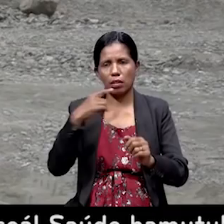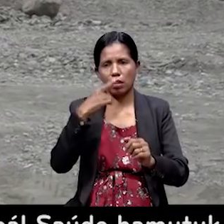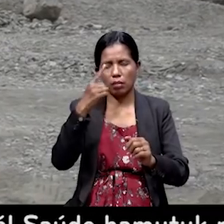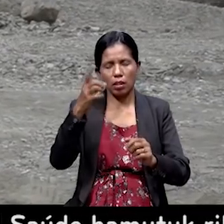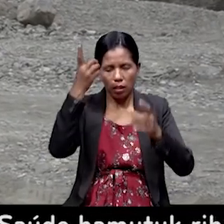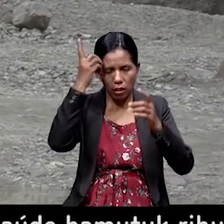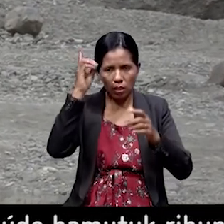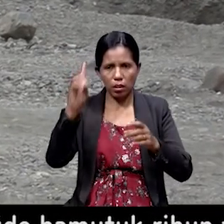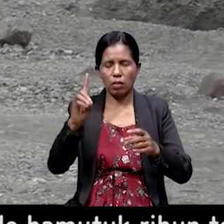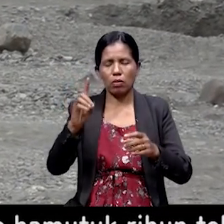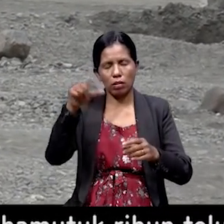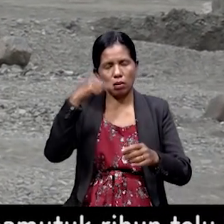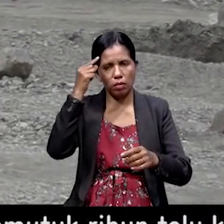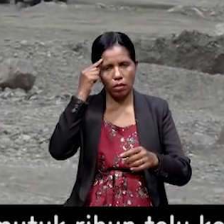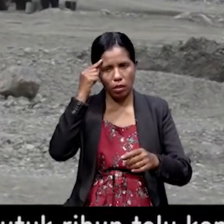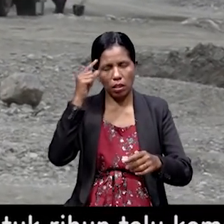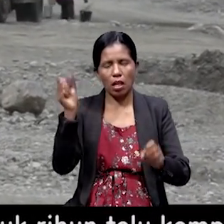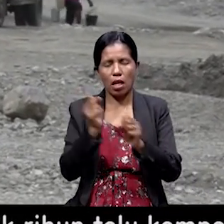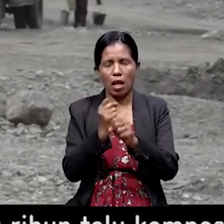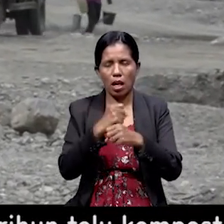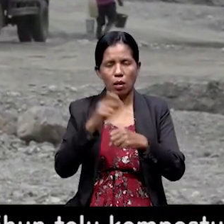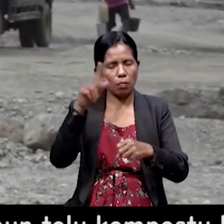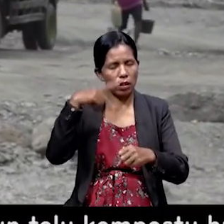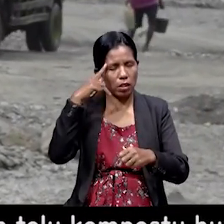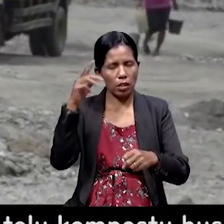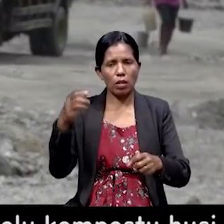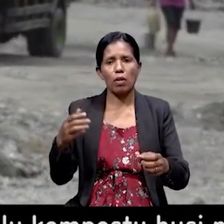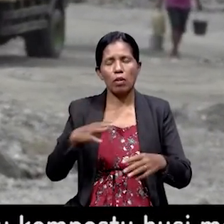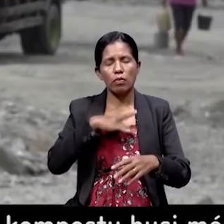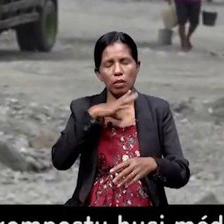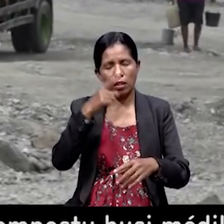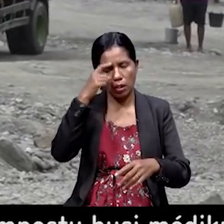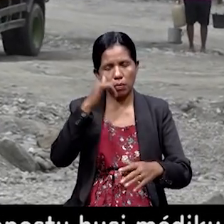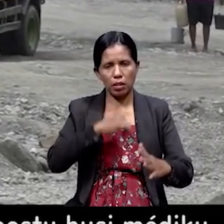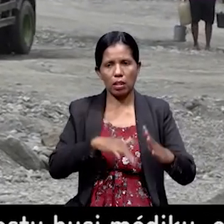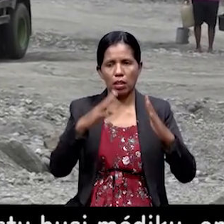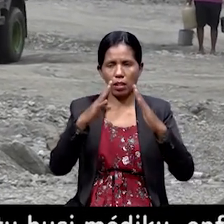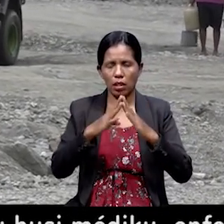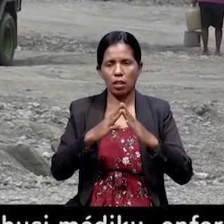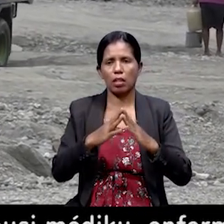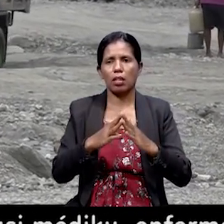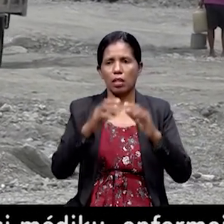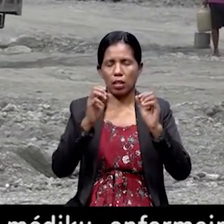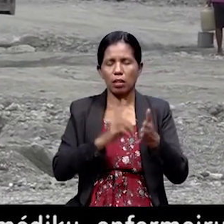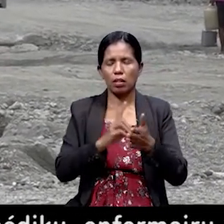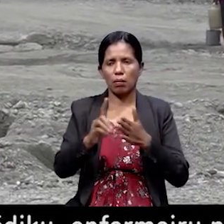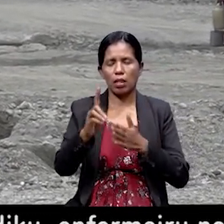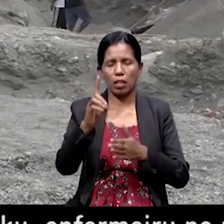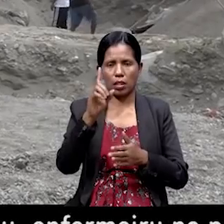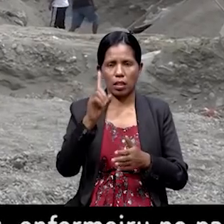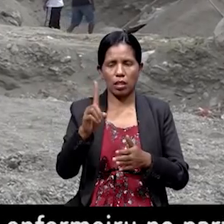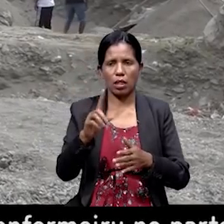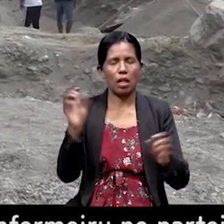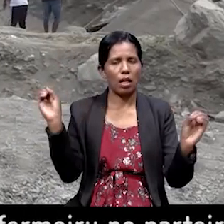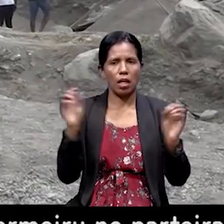desi jang governo yang falun ho politik foer, tamba iha ambitu confinamento obrigatorio geral, semana toma, la iha